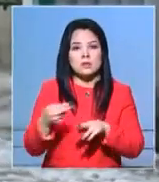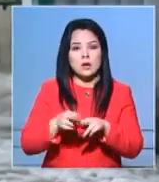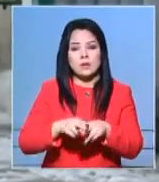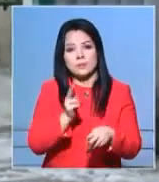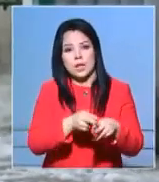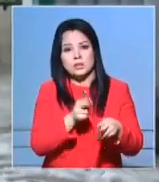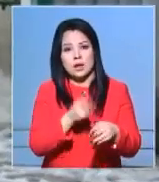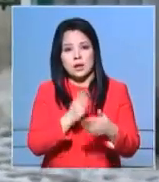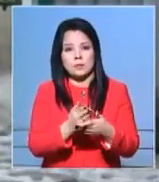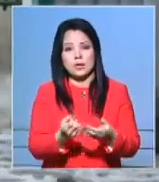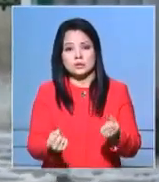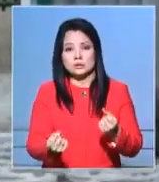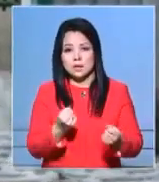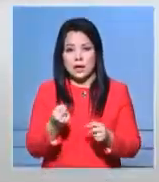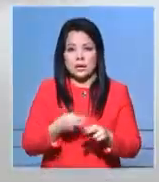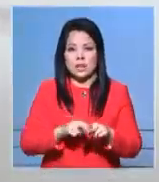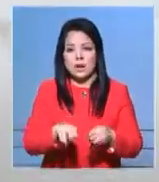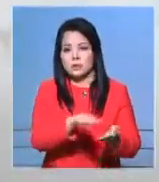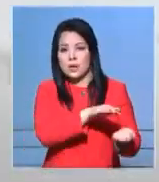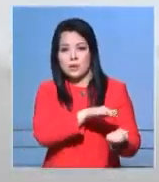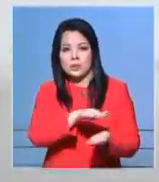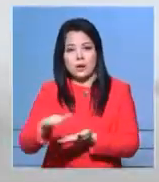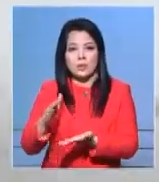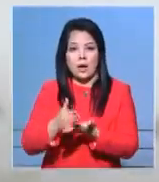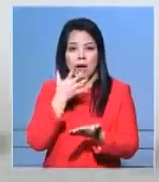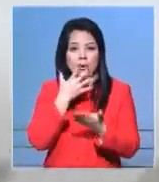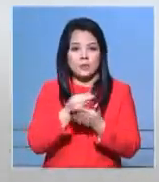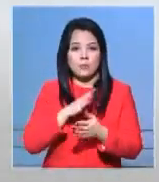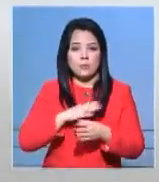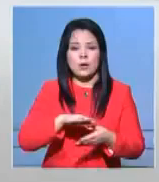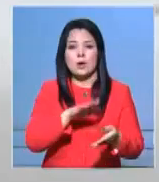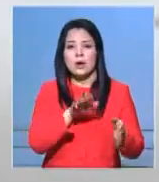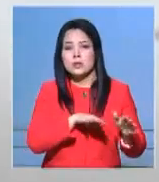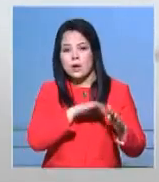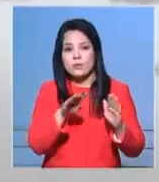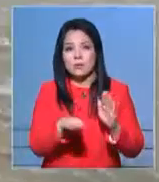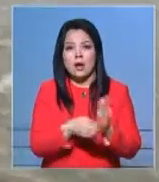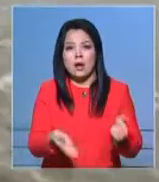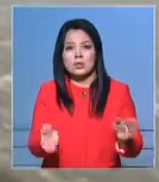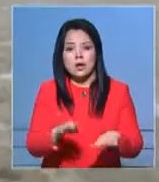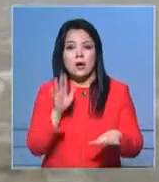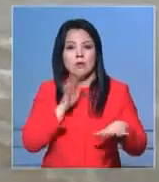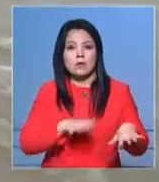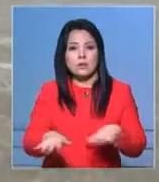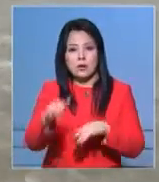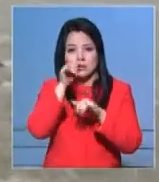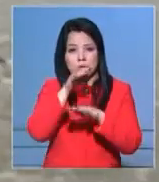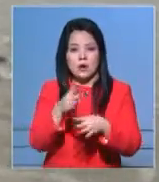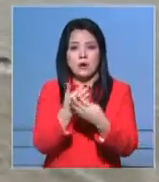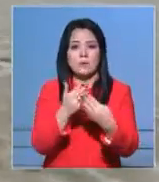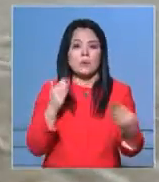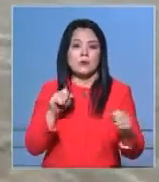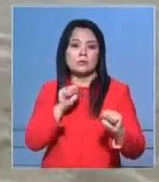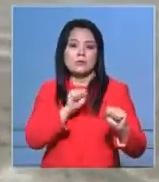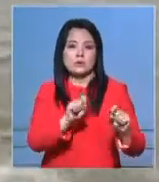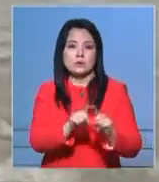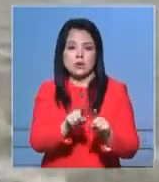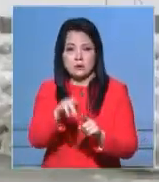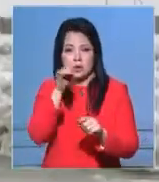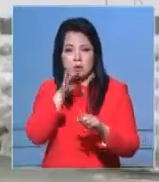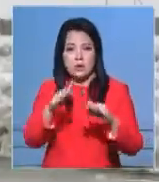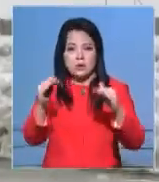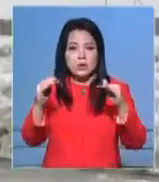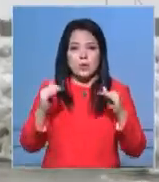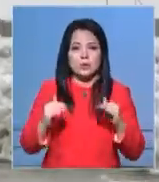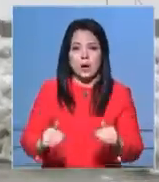келтіруде. Оған қоса тоспаның төменгі ағысында орналасқан қалқымалы көпірде су астында қалған. Олда бөгеттің су өткізу қабілетін айтарлықтай төмендетіп